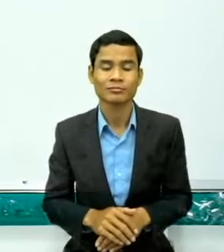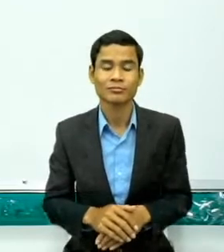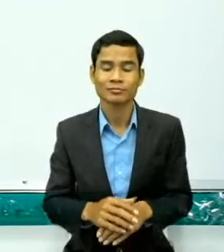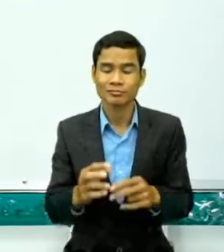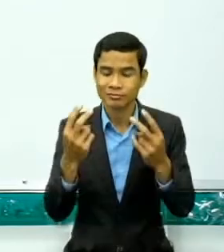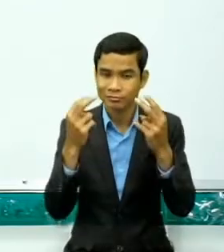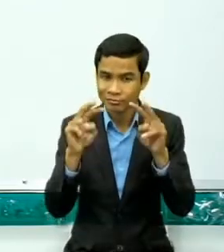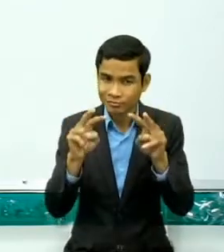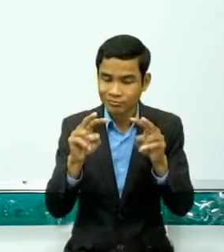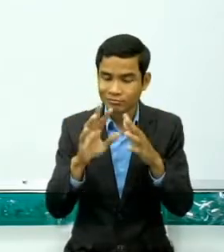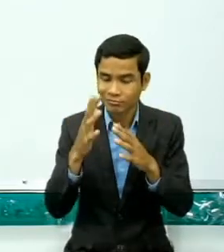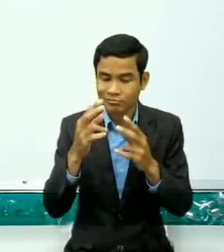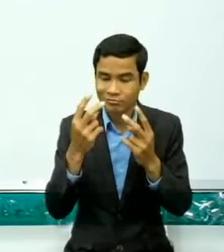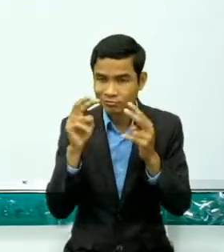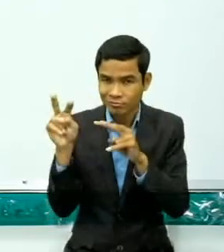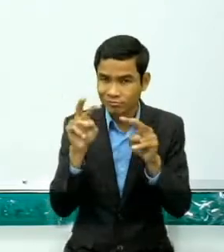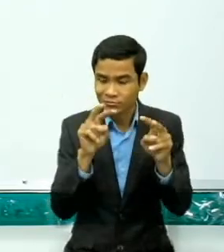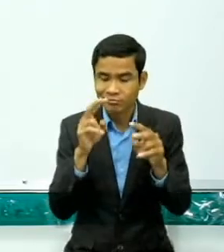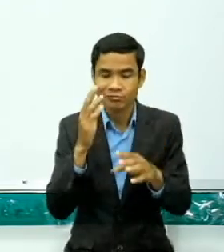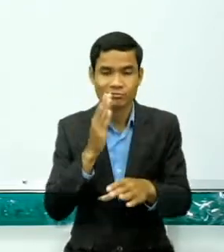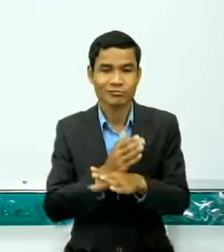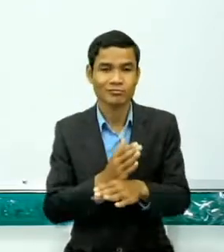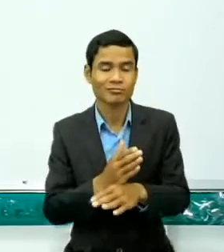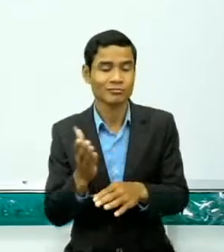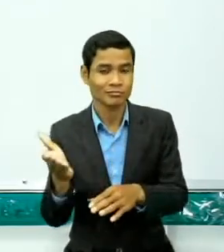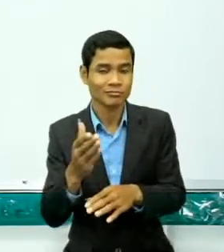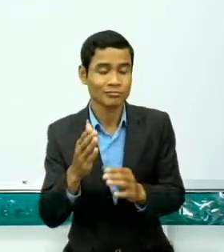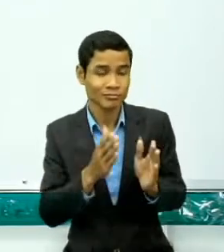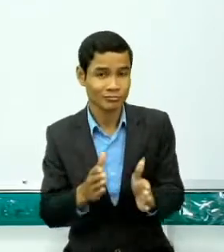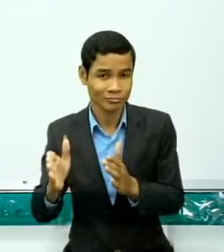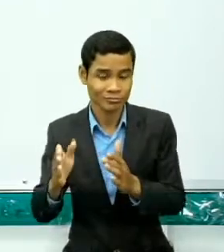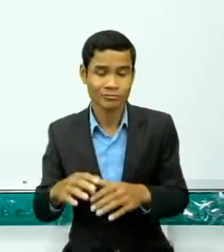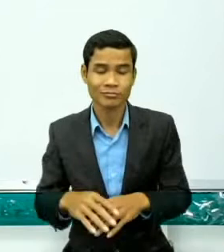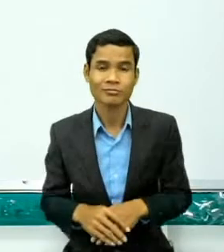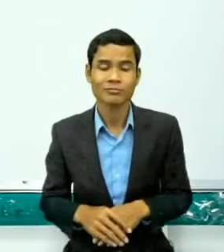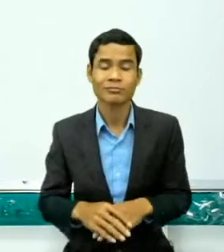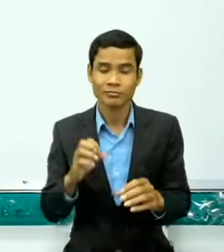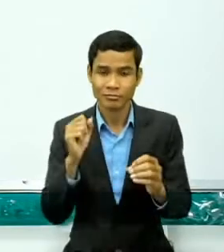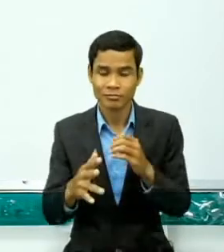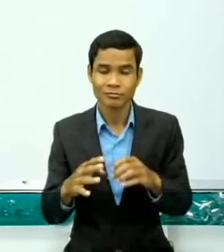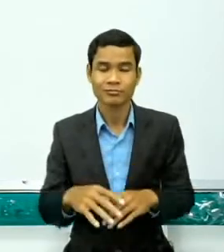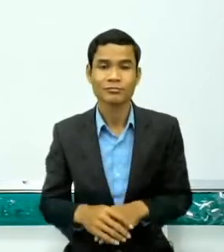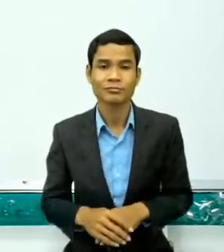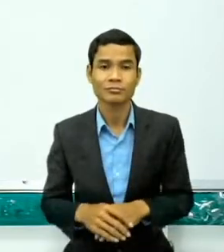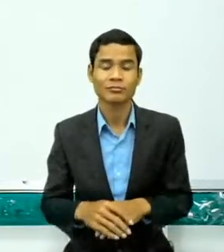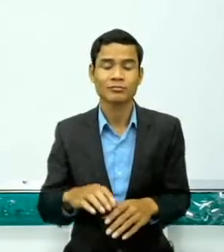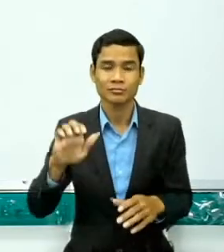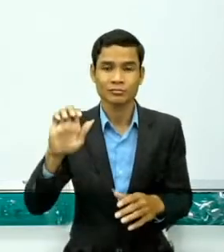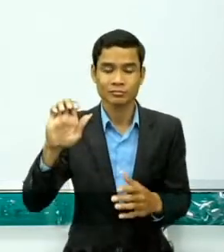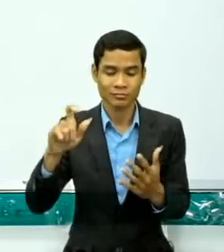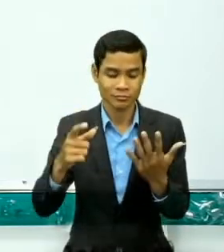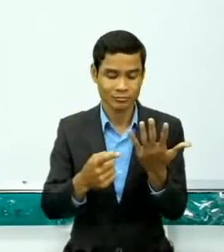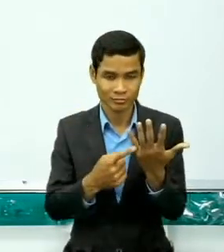ចមើលគ្នាកូនណាបិទភ្នែកត្រៀមចាប់ផ្ដើមចែ